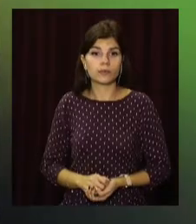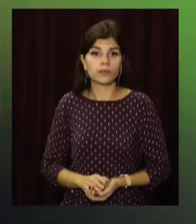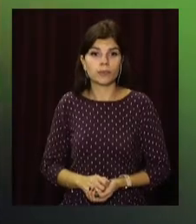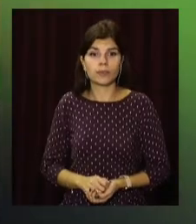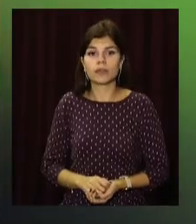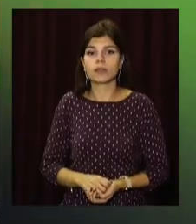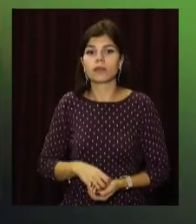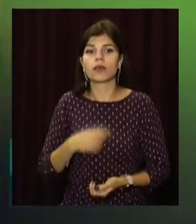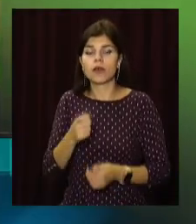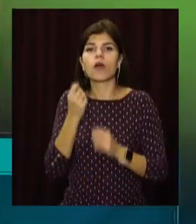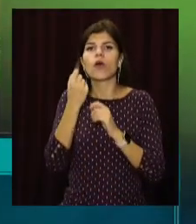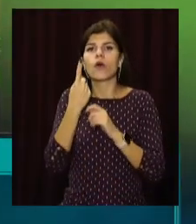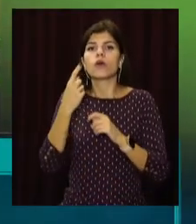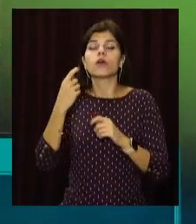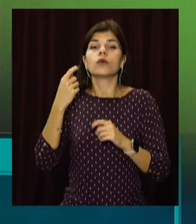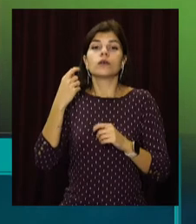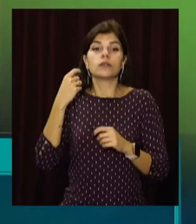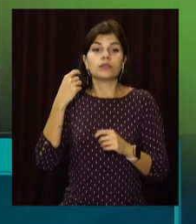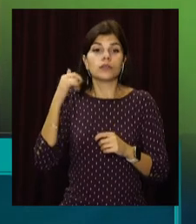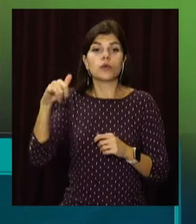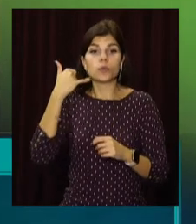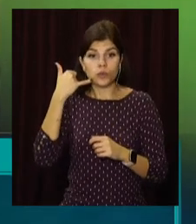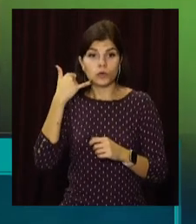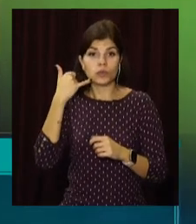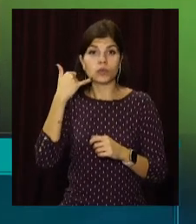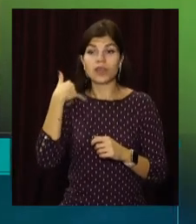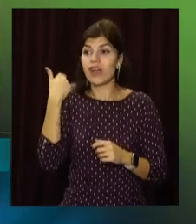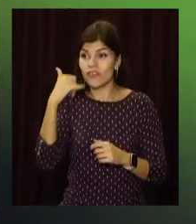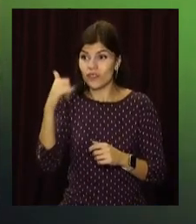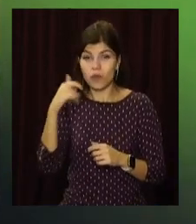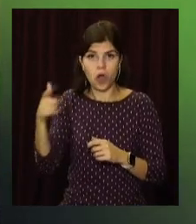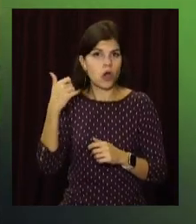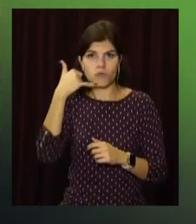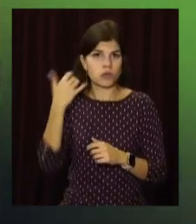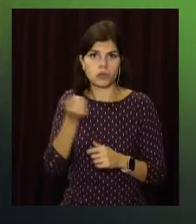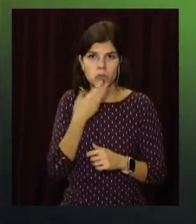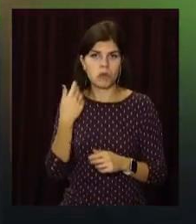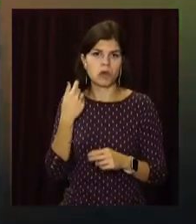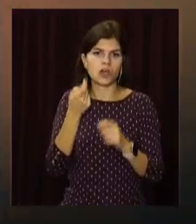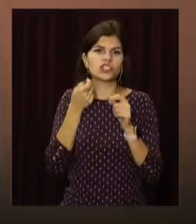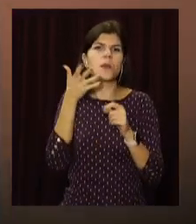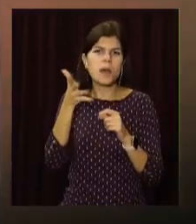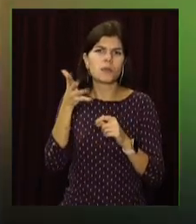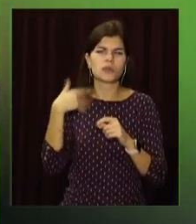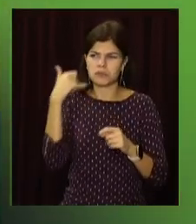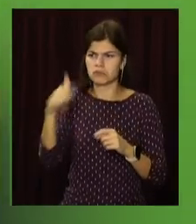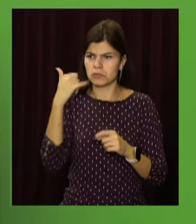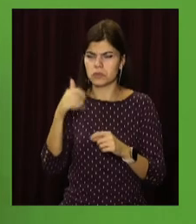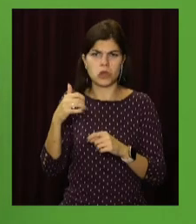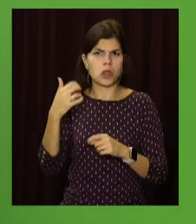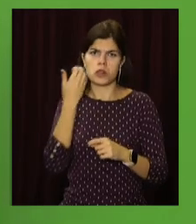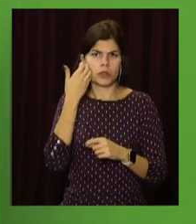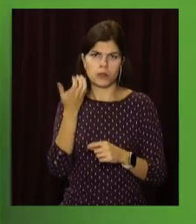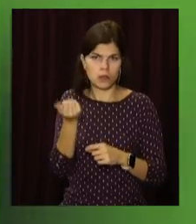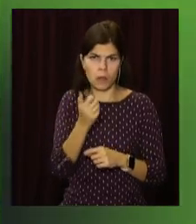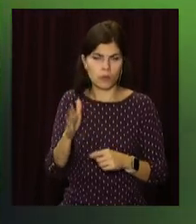Где-то часов 11, думаю, позвоню, узнаю, как он там. Позвонил в 11, он не взял. Буквально через каждых там 5 минут звоню, не беру трубку. Потом